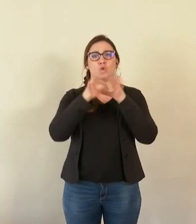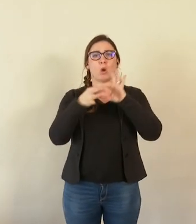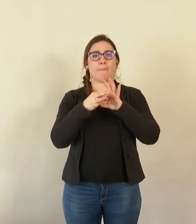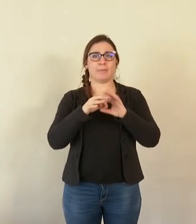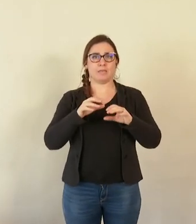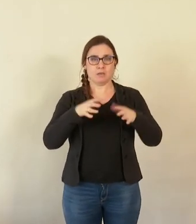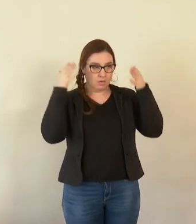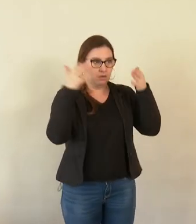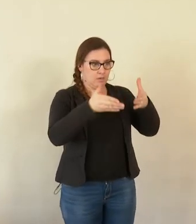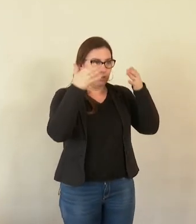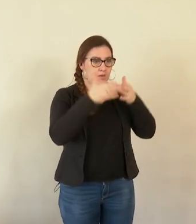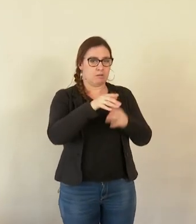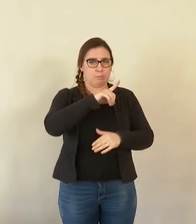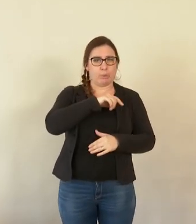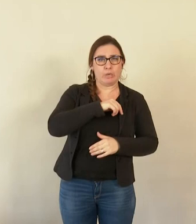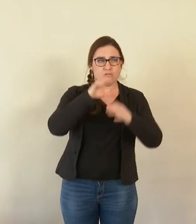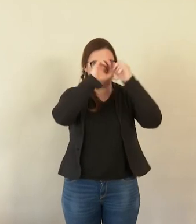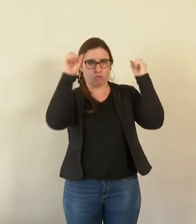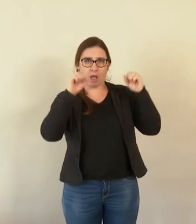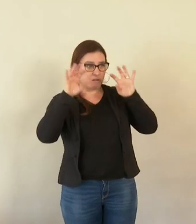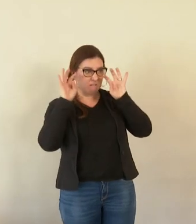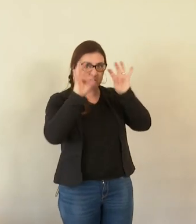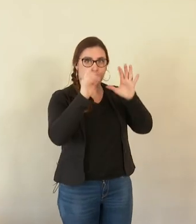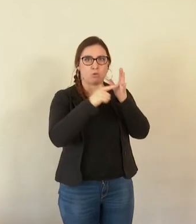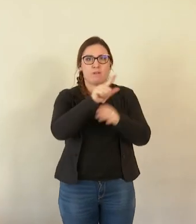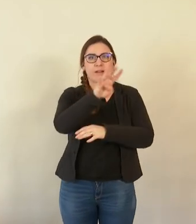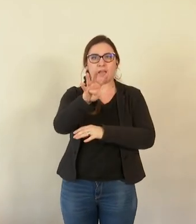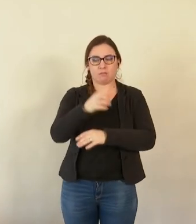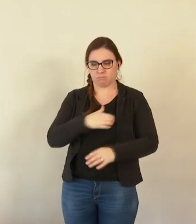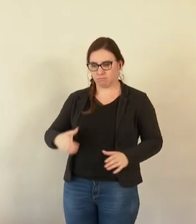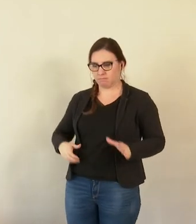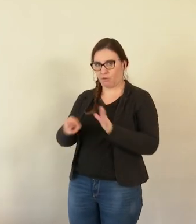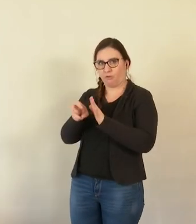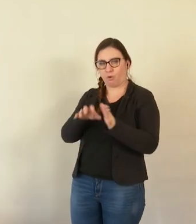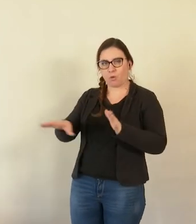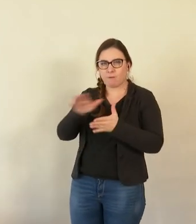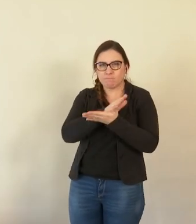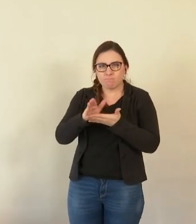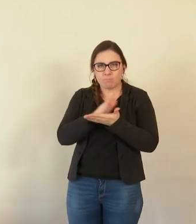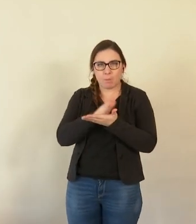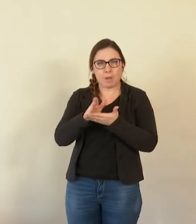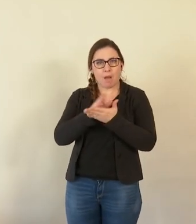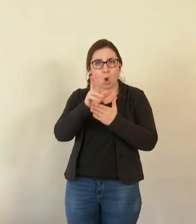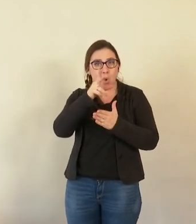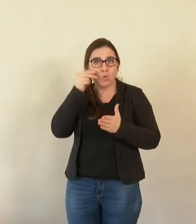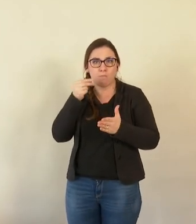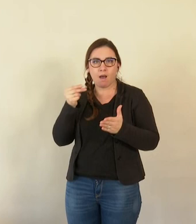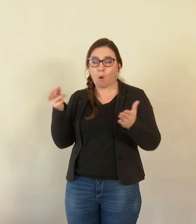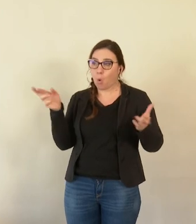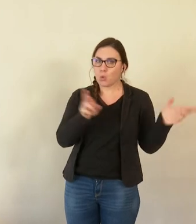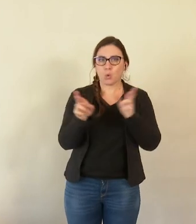grande partie des forces de l'ordre en 2024 la ville de Grenoble se prépare à remettre de l'humain dans les